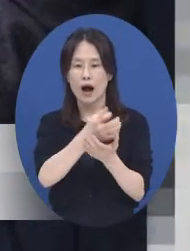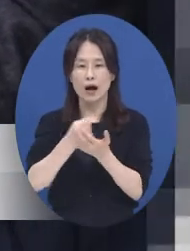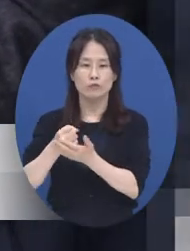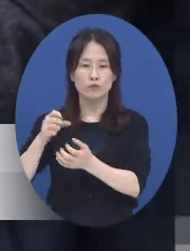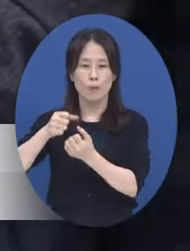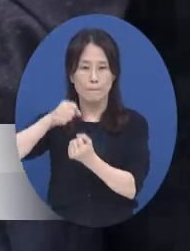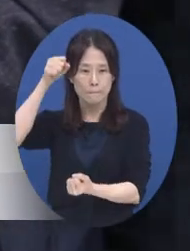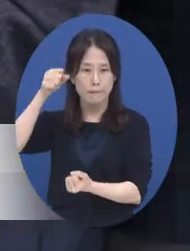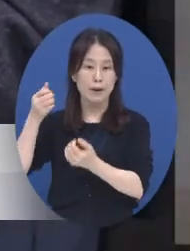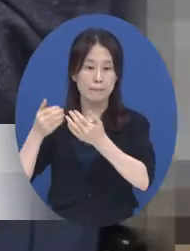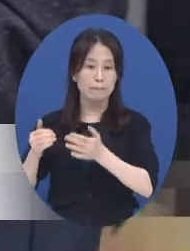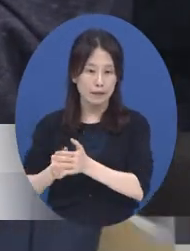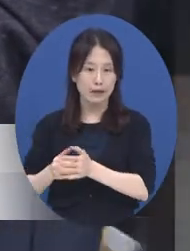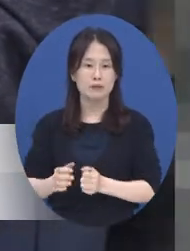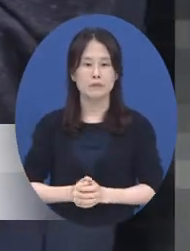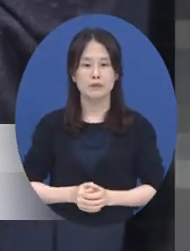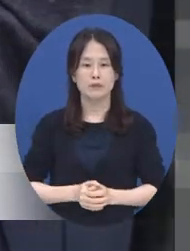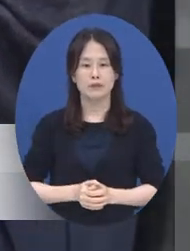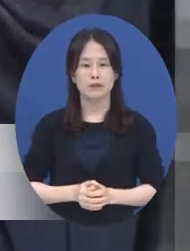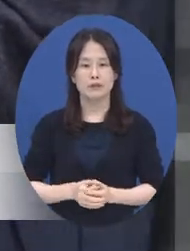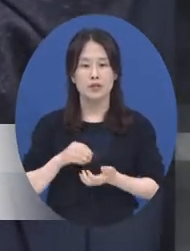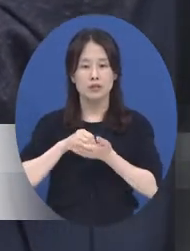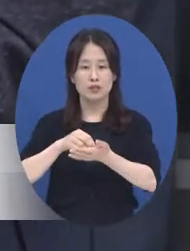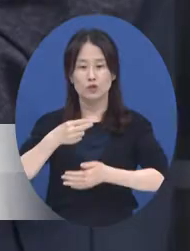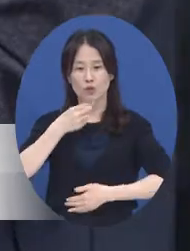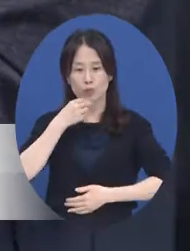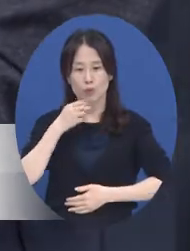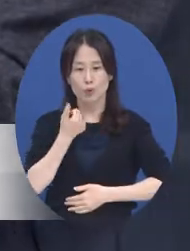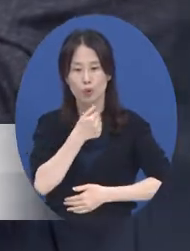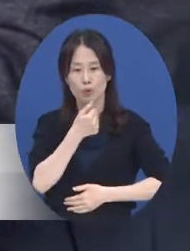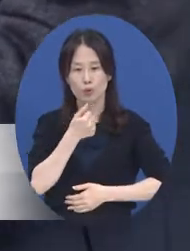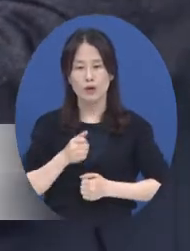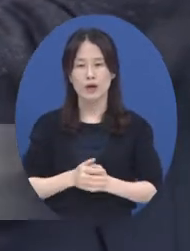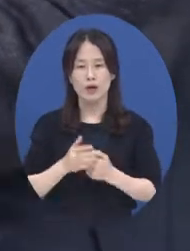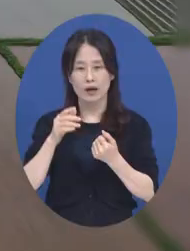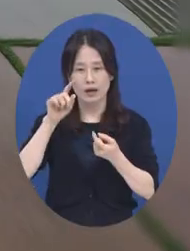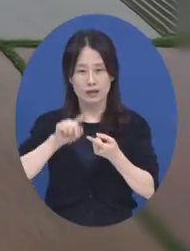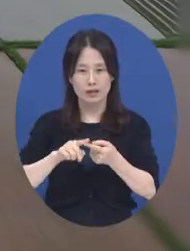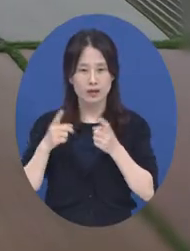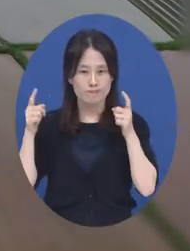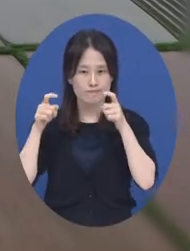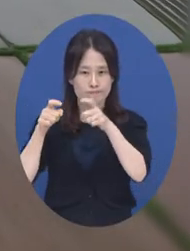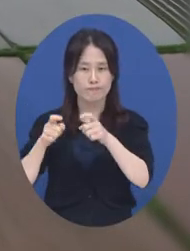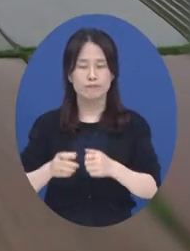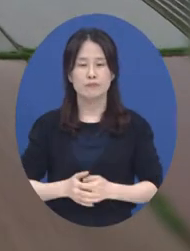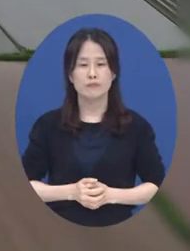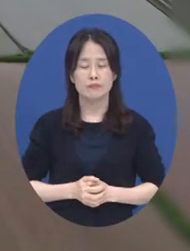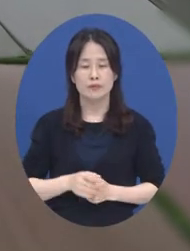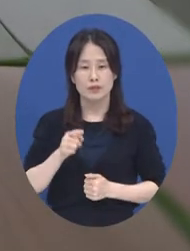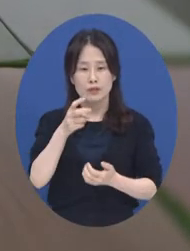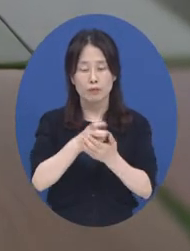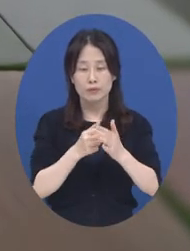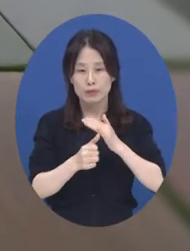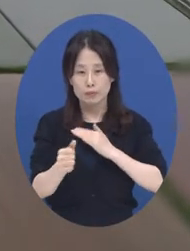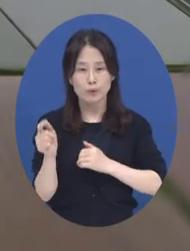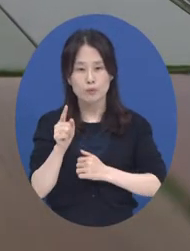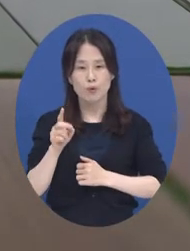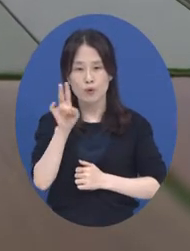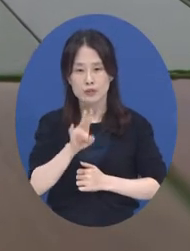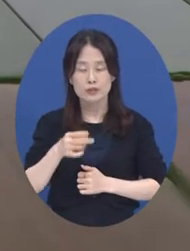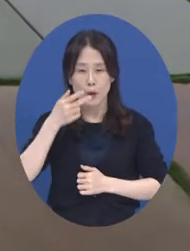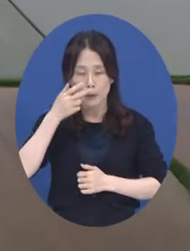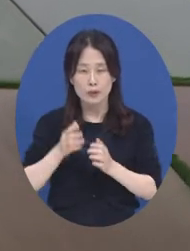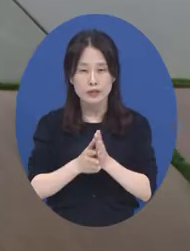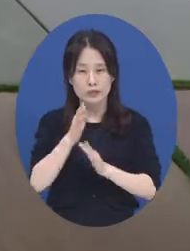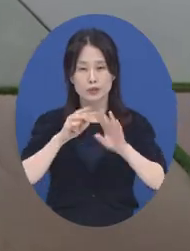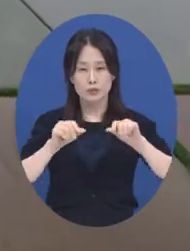걸고 받았습니다. 비유 사실은 무등록 중개행위에 관한 혐의이고. 이 법인의 공동대표는 시흥시와 평택시의